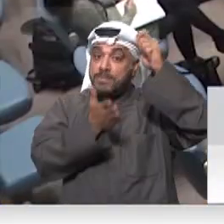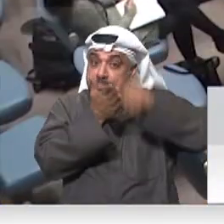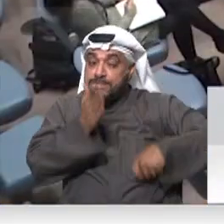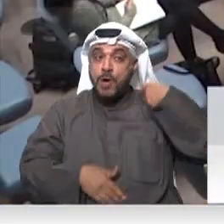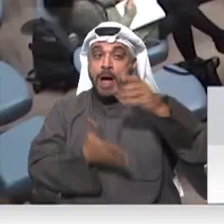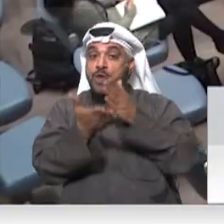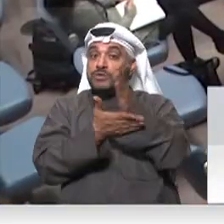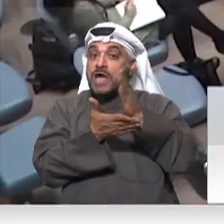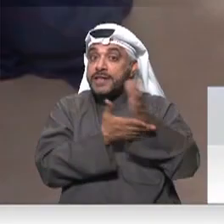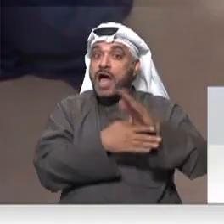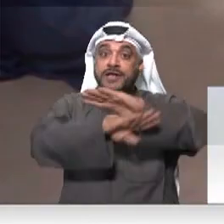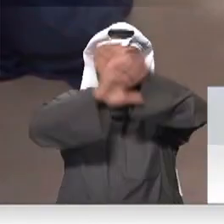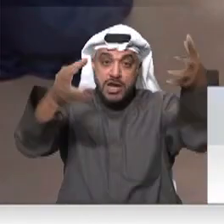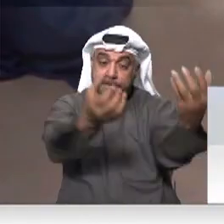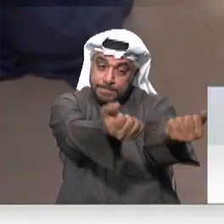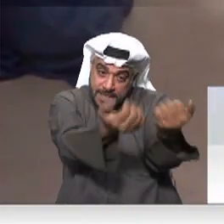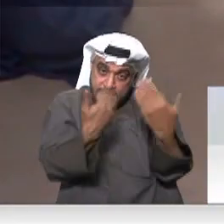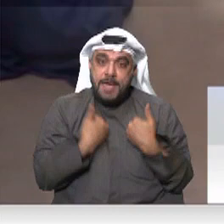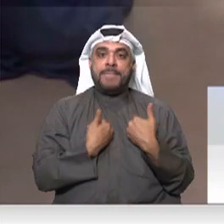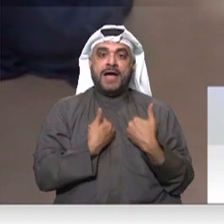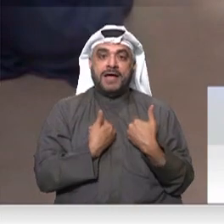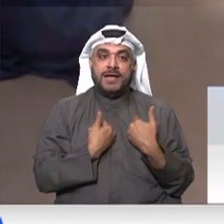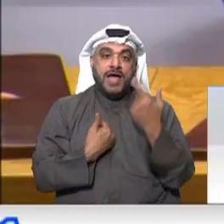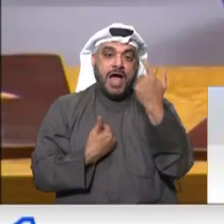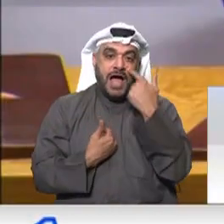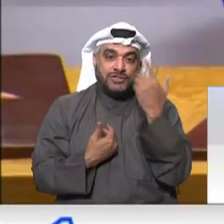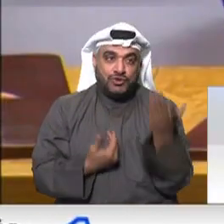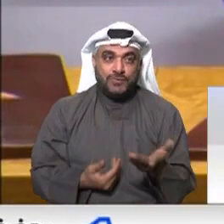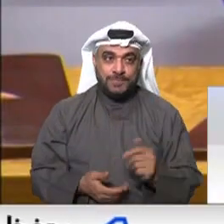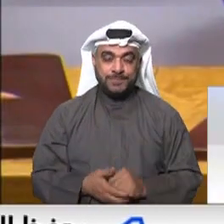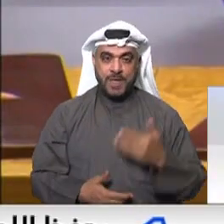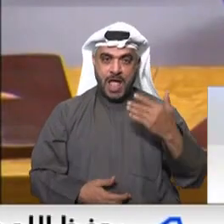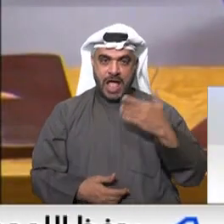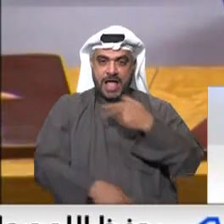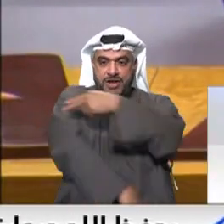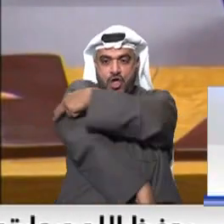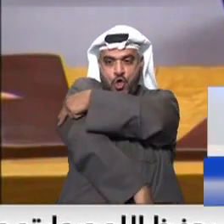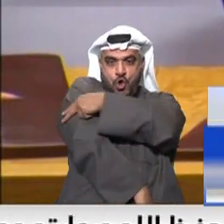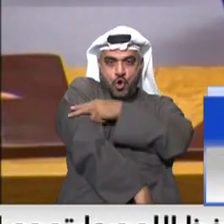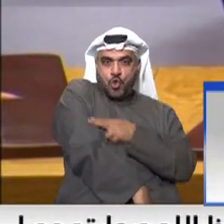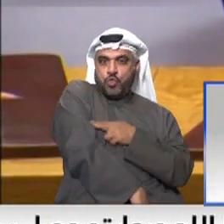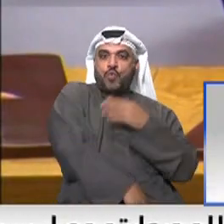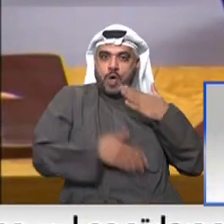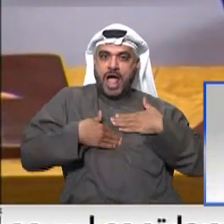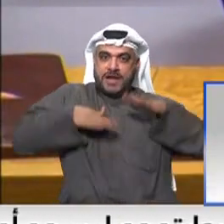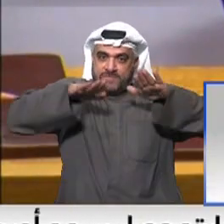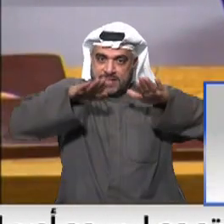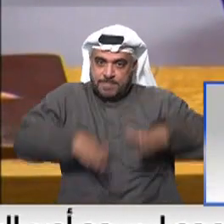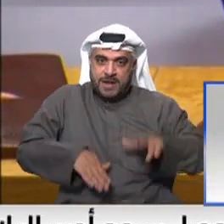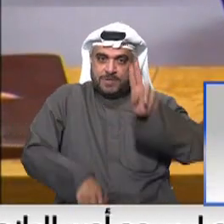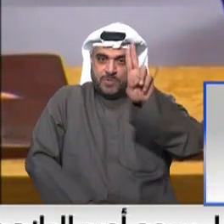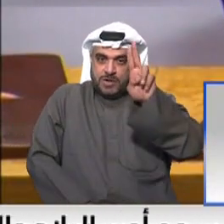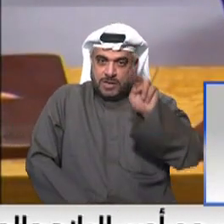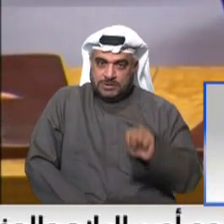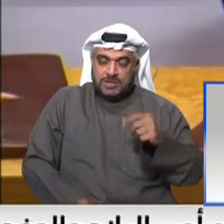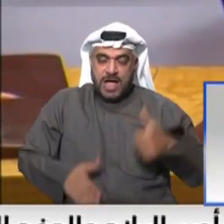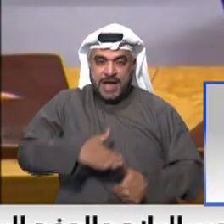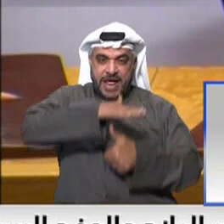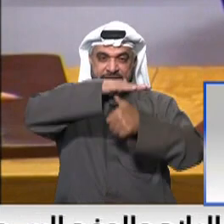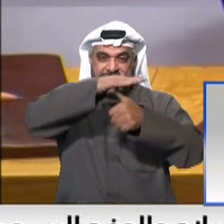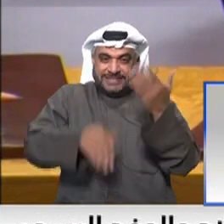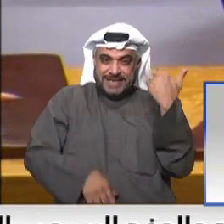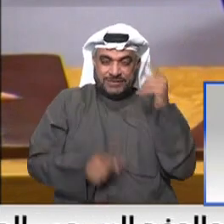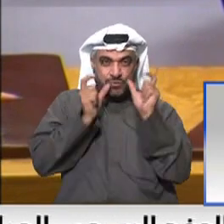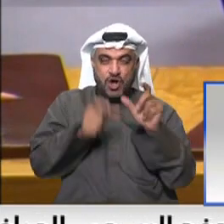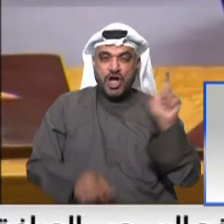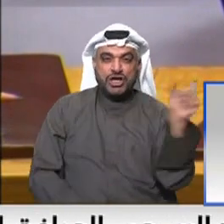تنطلق منها سياسه دوله الكويت الخارجيه خلال عضويتنا غير الدائمه في مجلس الامن وتحديدا اثناء رئاستنا للمجلس